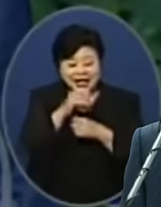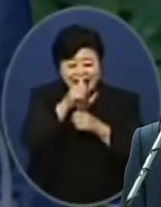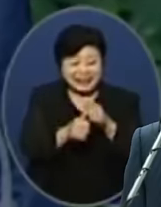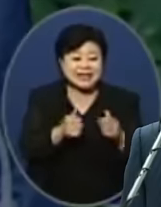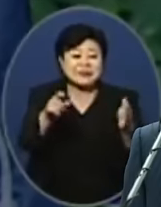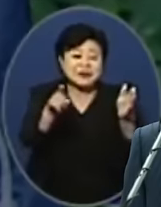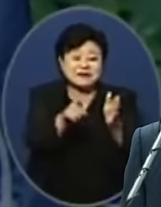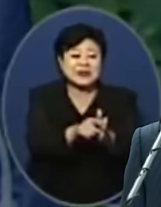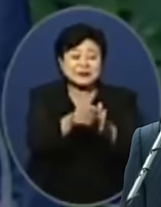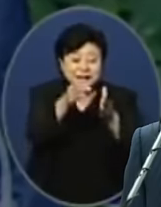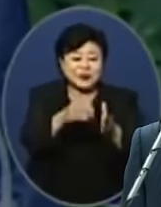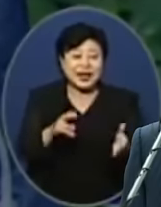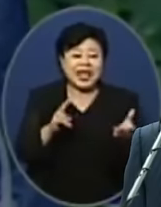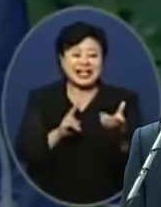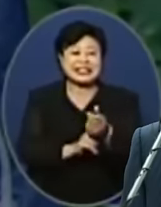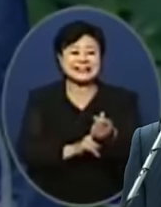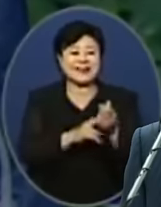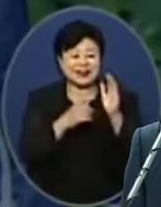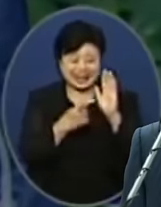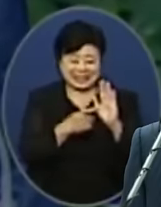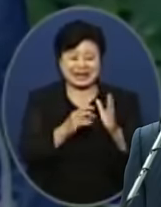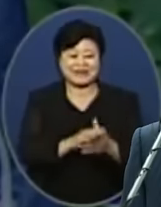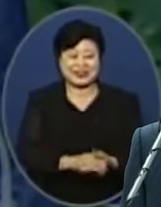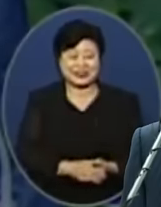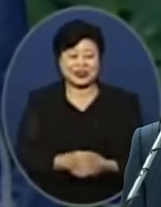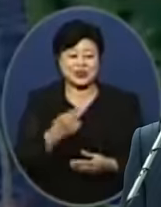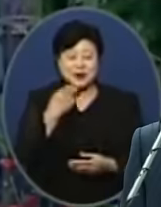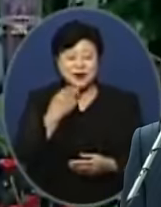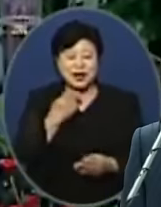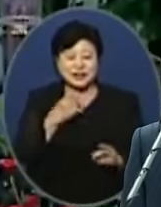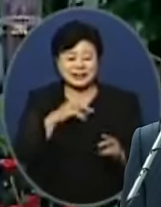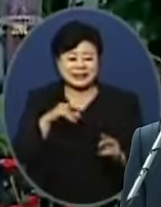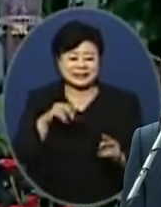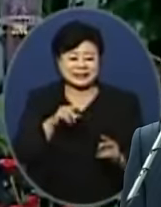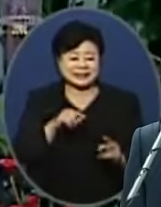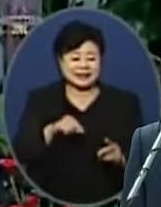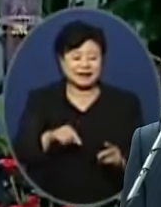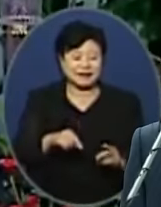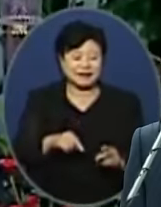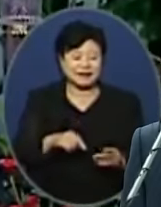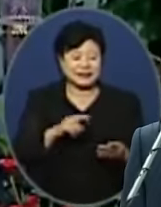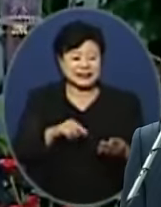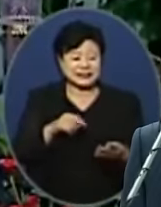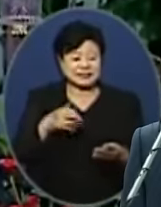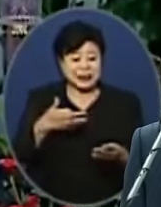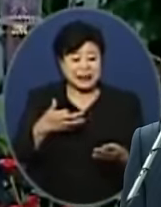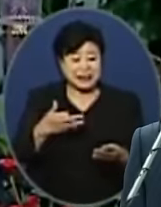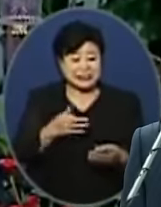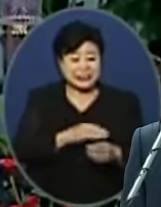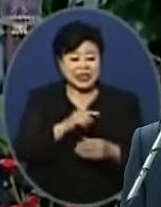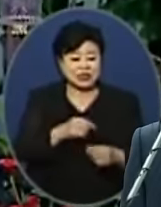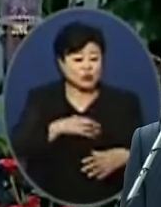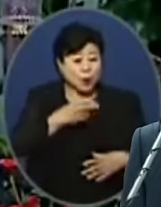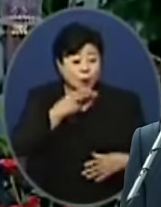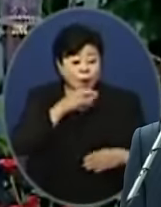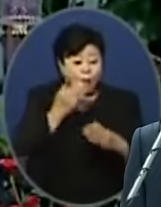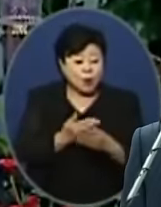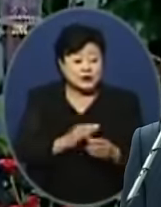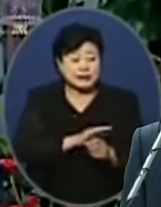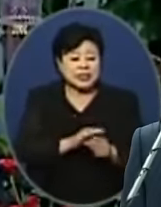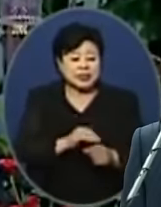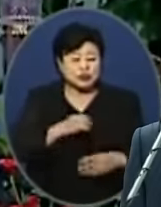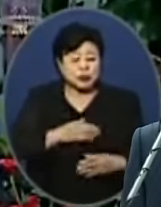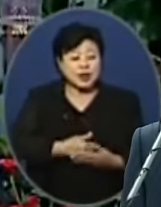하나님이 믿음을 통하여 기적을 행하시게 되는 것입니다. 요한일서 4장 18절에 사랑 안에 두려움이 없고 온전한 사랑에 두려움을 내어